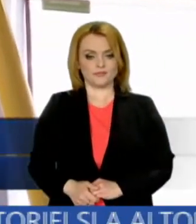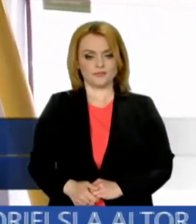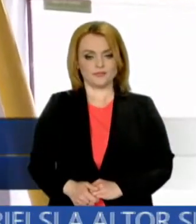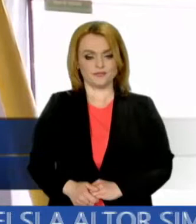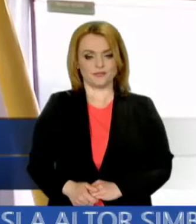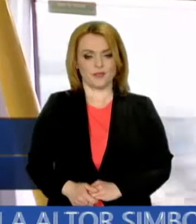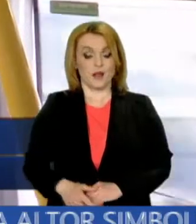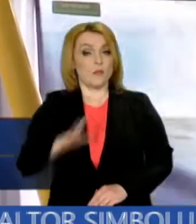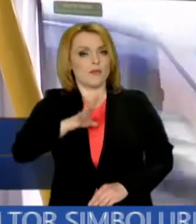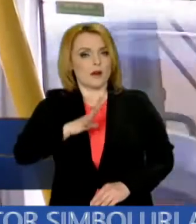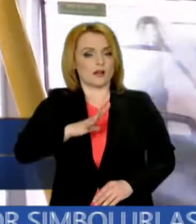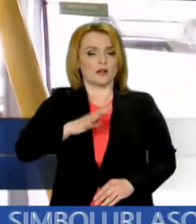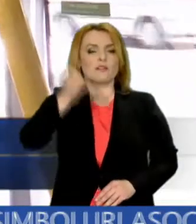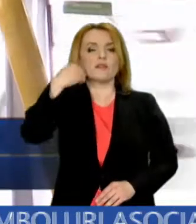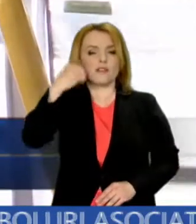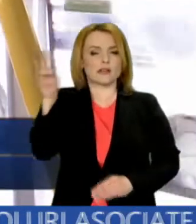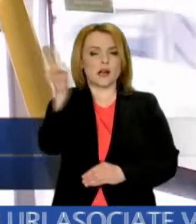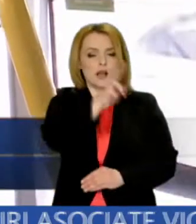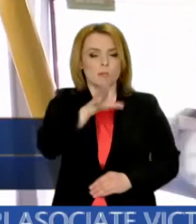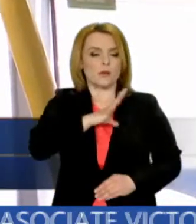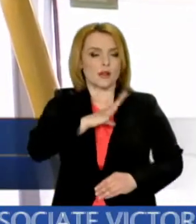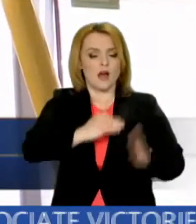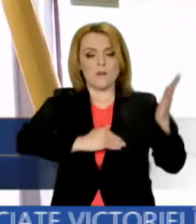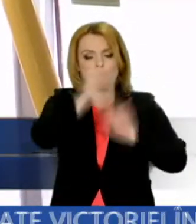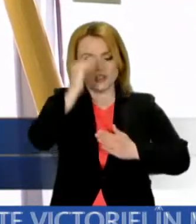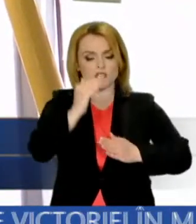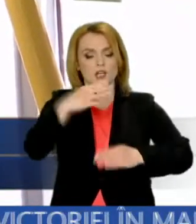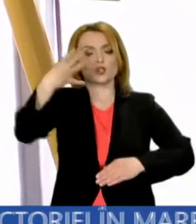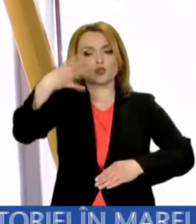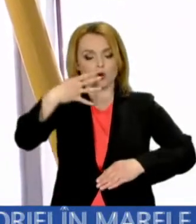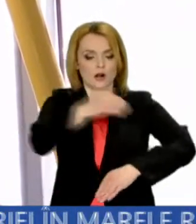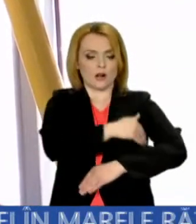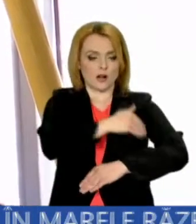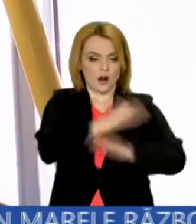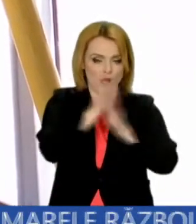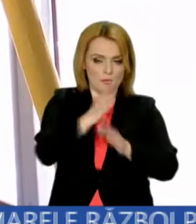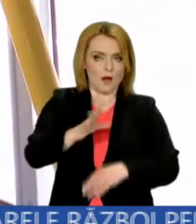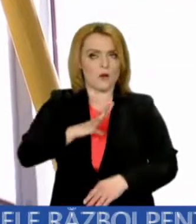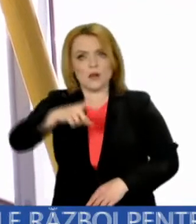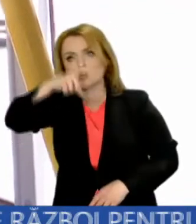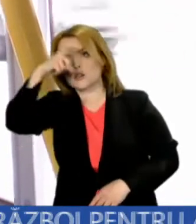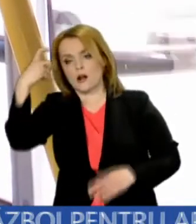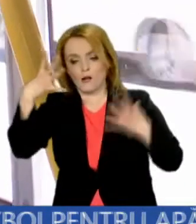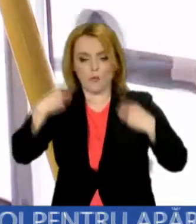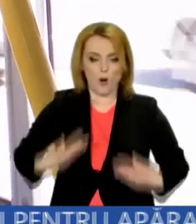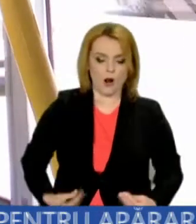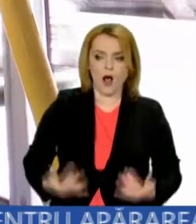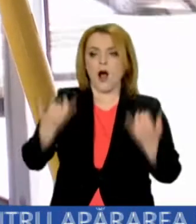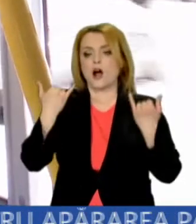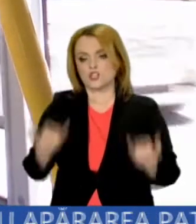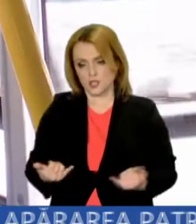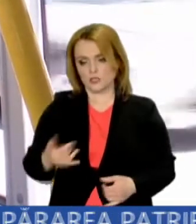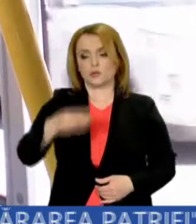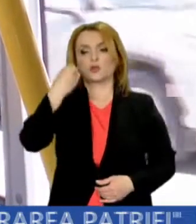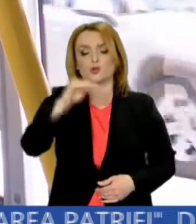de grade căldură. Acum este un beneficiu, un confort și pentru pasager și pentru șofer. Vom activa